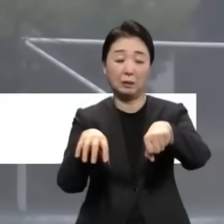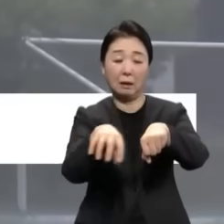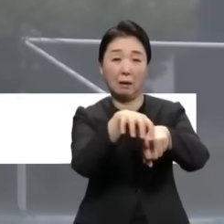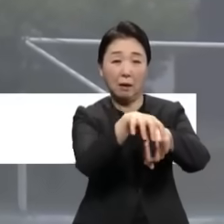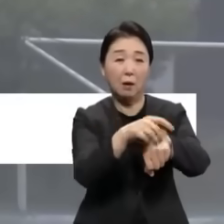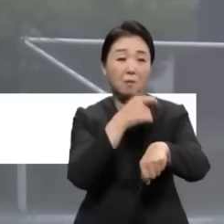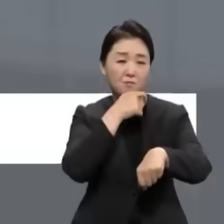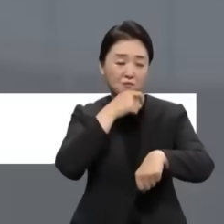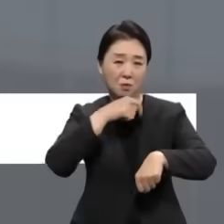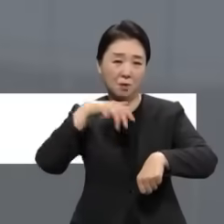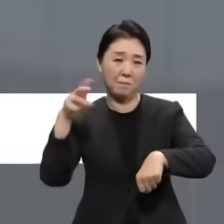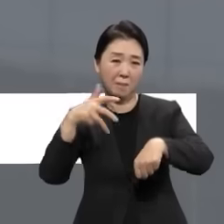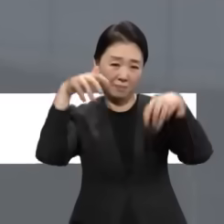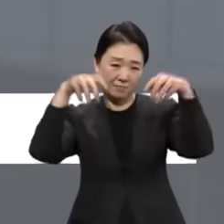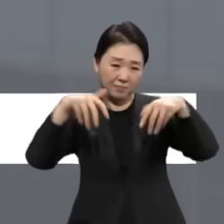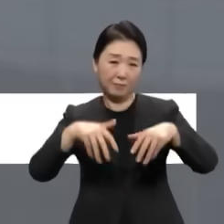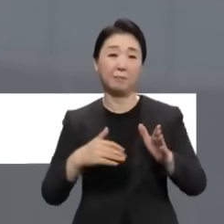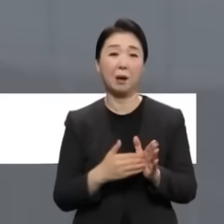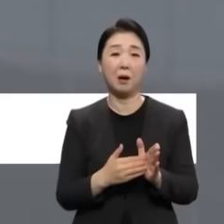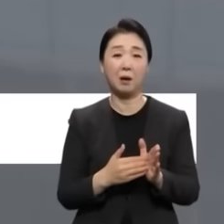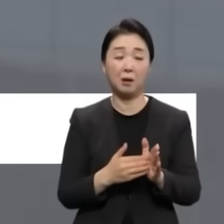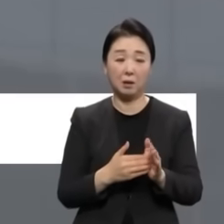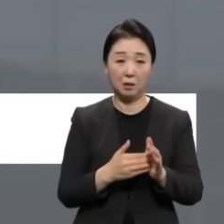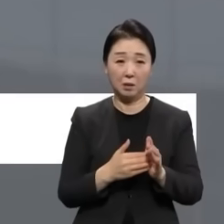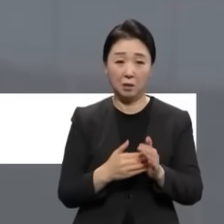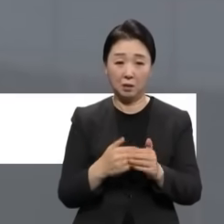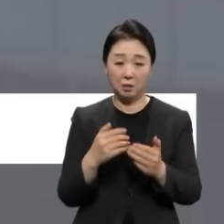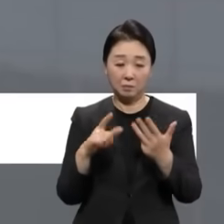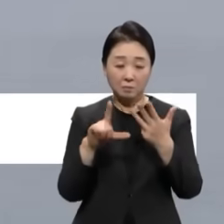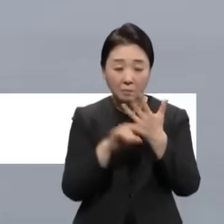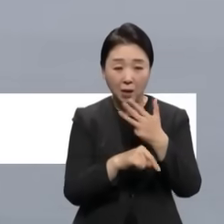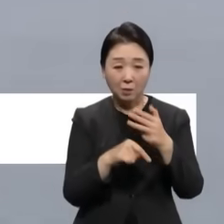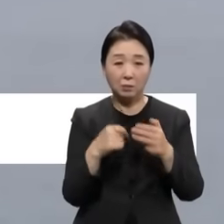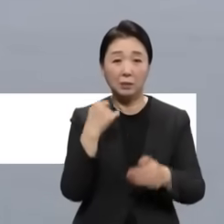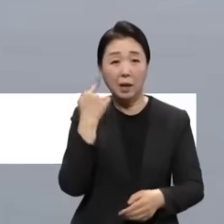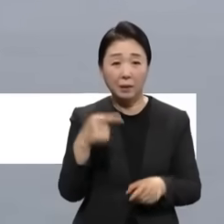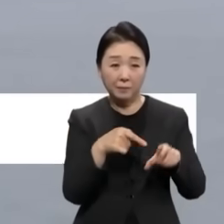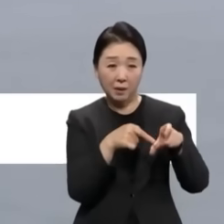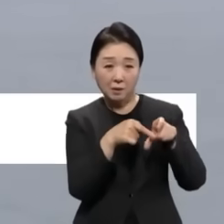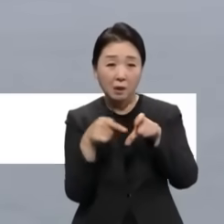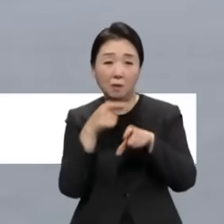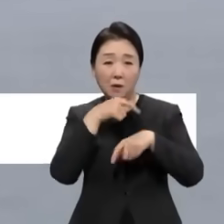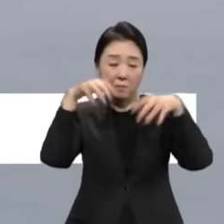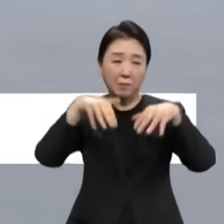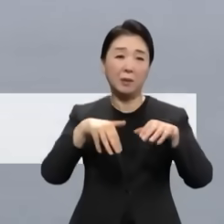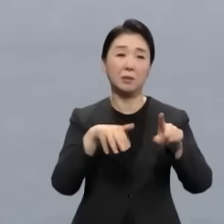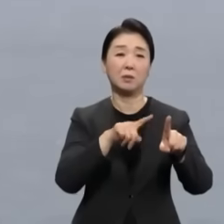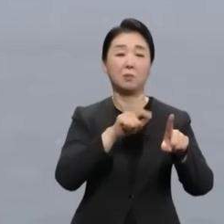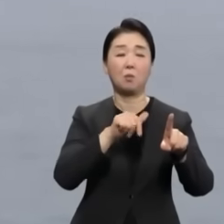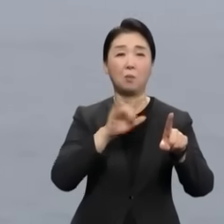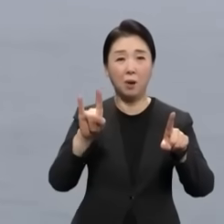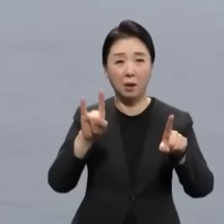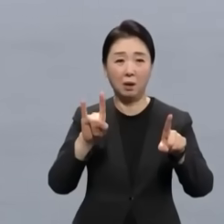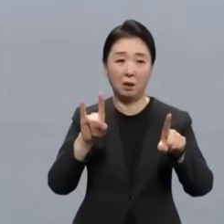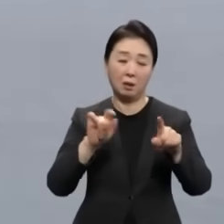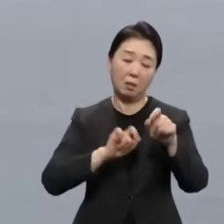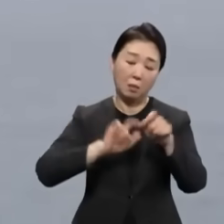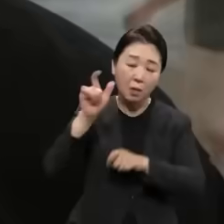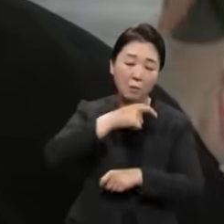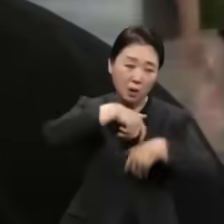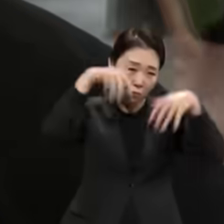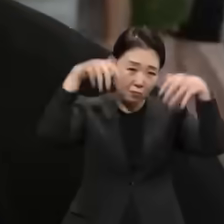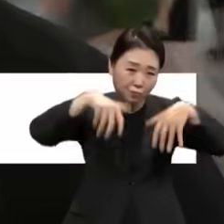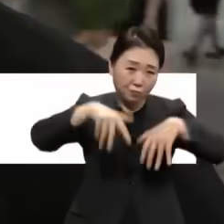800mm의 폭우가 내렸습니다. 평년 8월 한 달 강우량의 1.5배에 달하는 비가 하루에 쏟아진 겁니다.